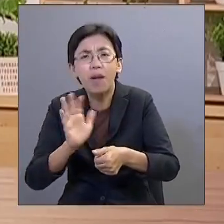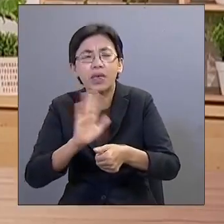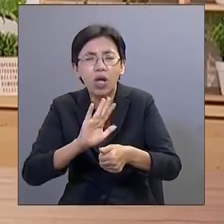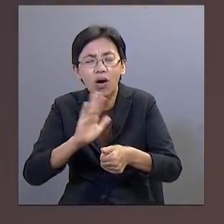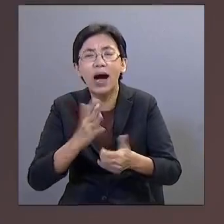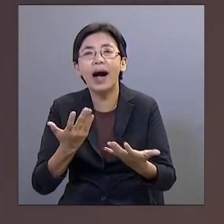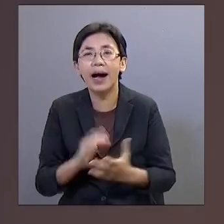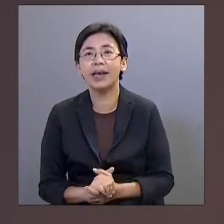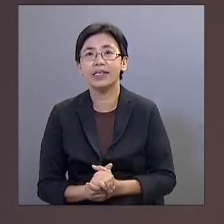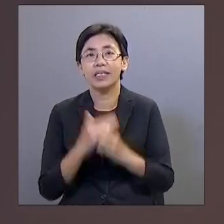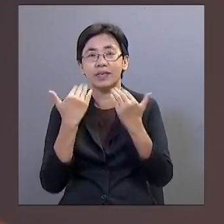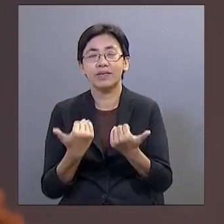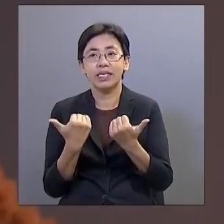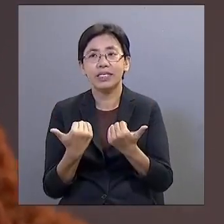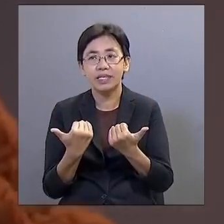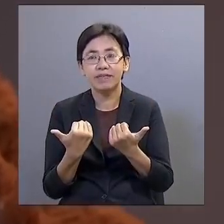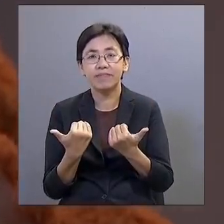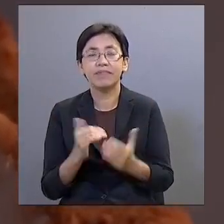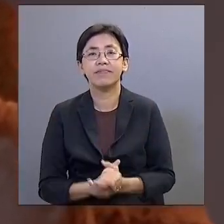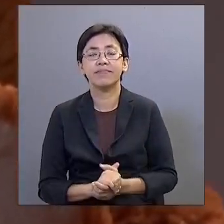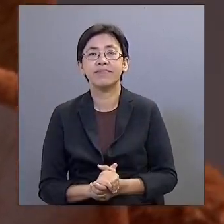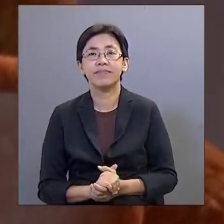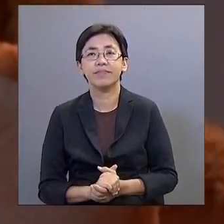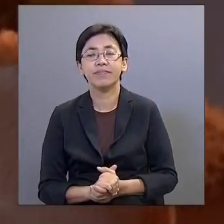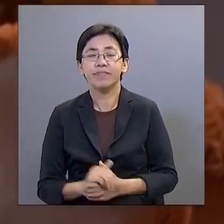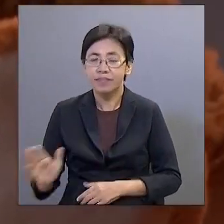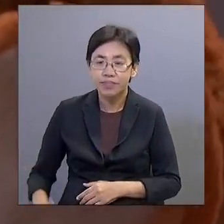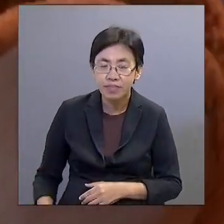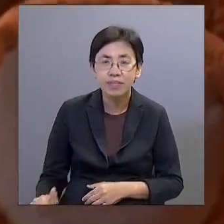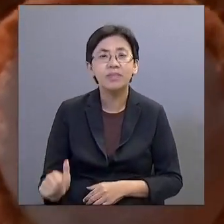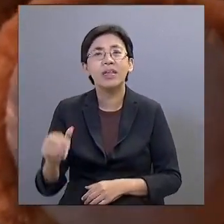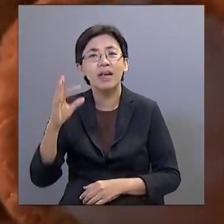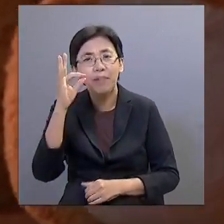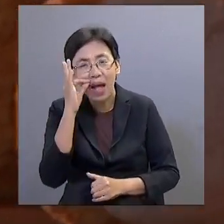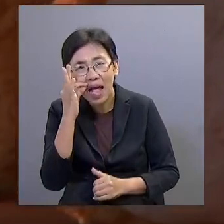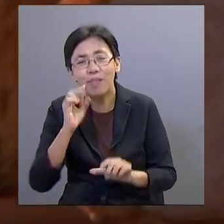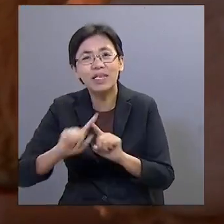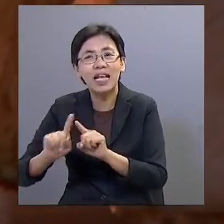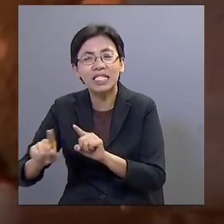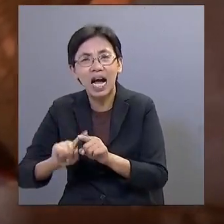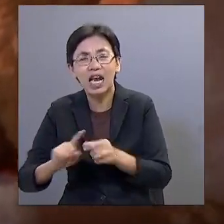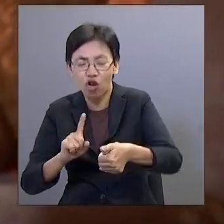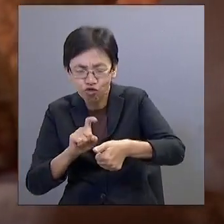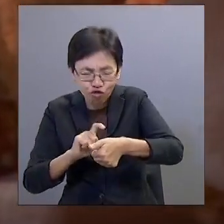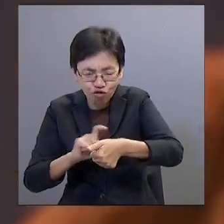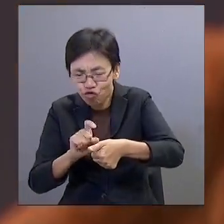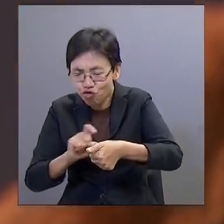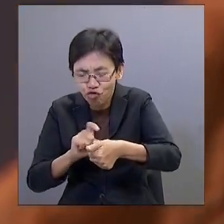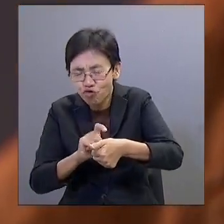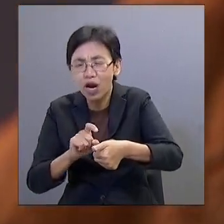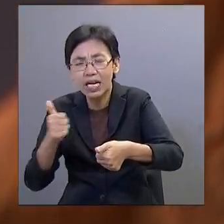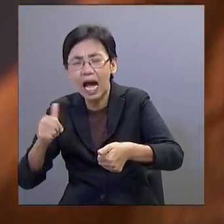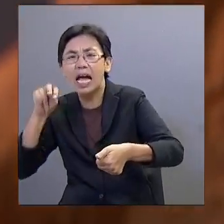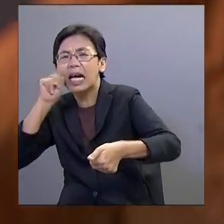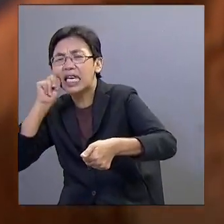แต่ว่าวันนี้ค่ะการจะมาทำให้สัตว์เลี้ยงนะคะสามารถที่จะใช้ทำความสะอาดได้แบบว่าไม่ต้องใช้น้ำหรือว่